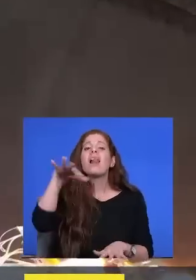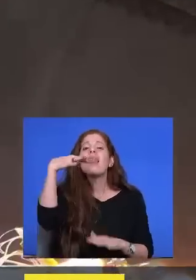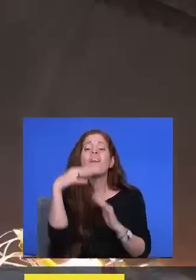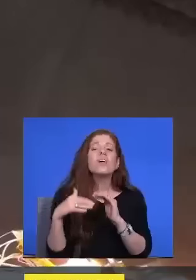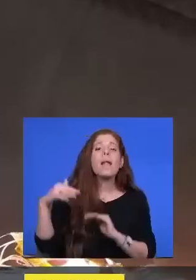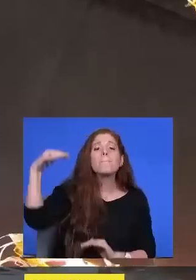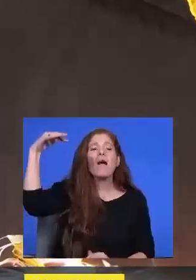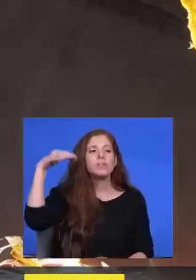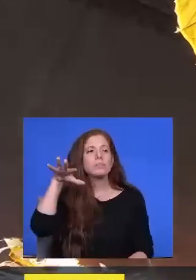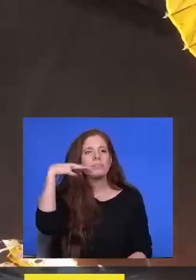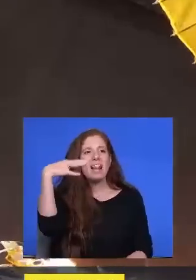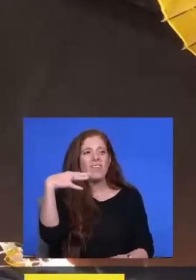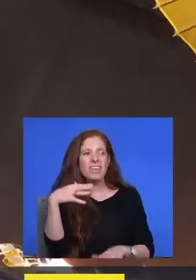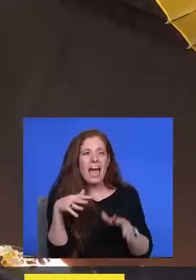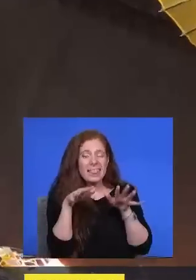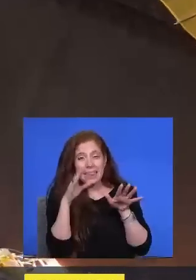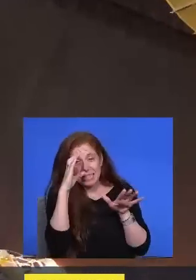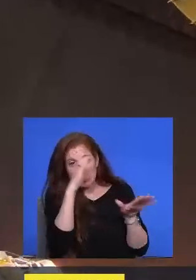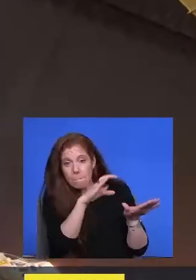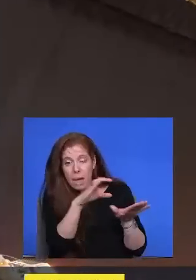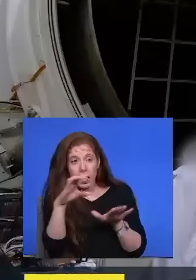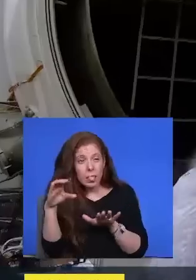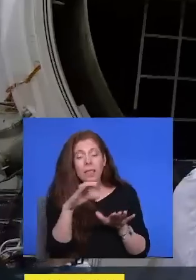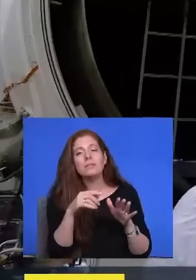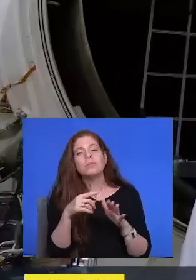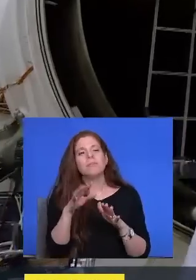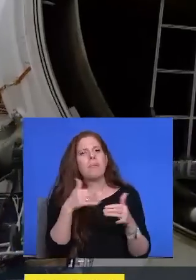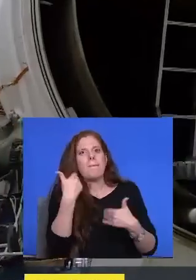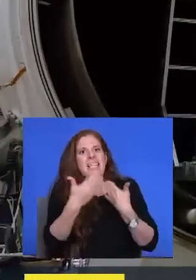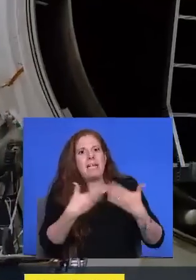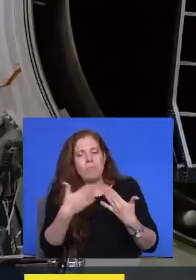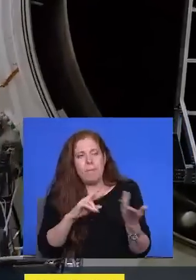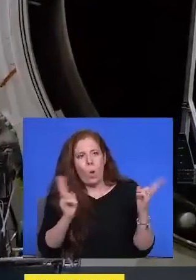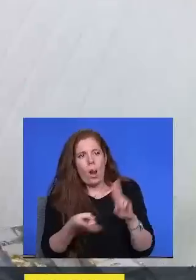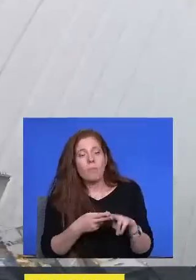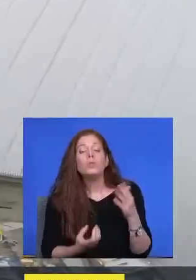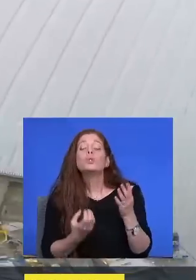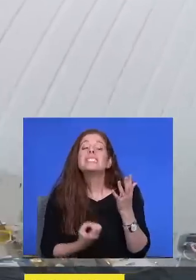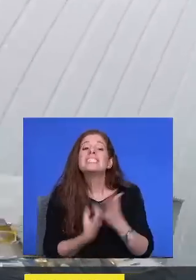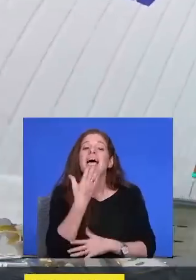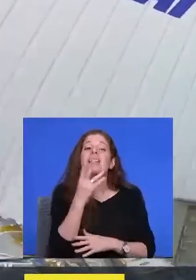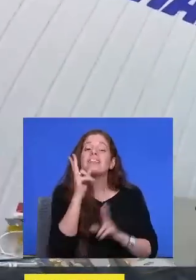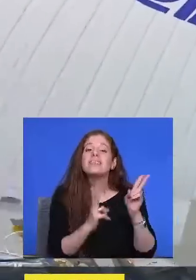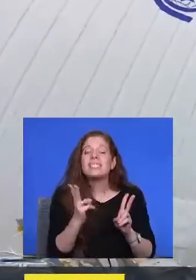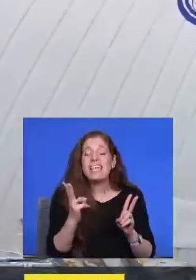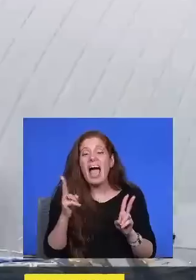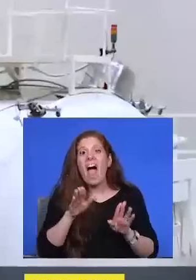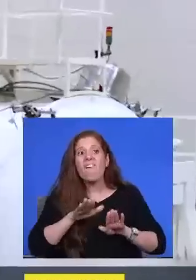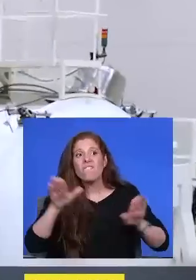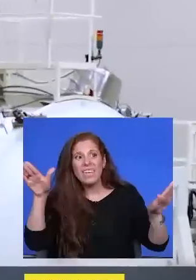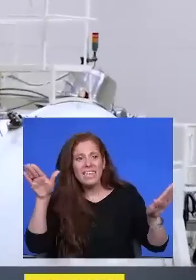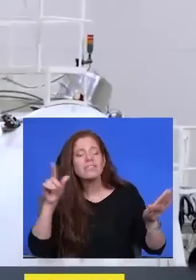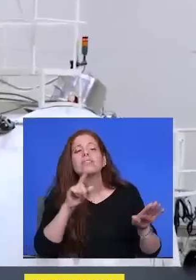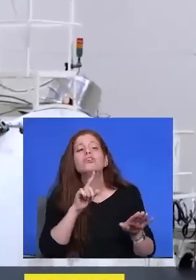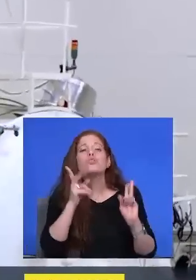מדובר בלוויין תצפית מבוסס מכה מהמתקדמים בעולם, תוצרת התעשייה האווירית, שאינו תלוי בתאורה חיצונית, אלא יכול